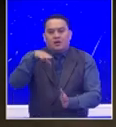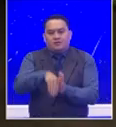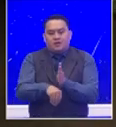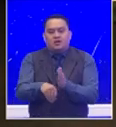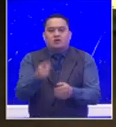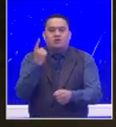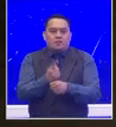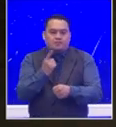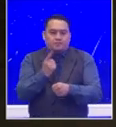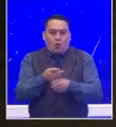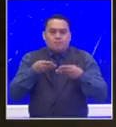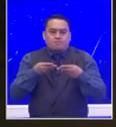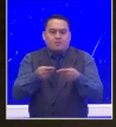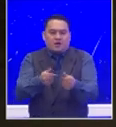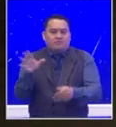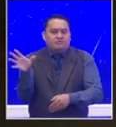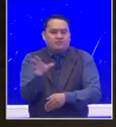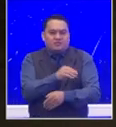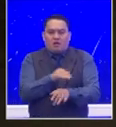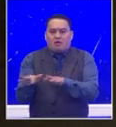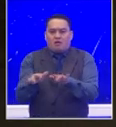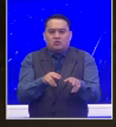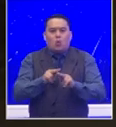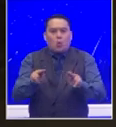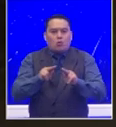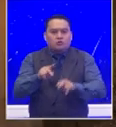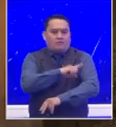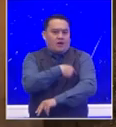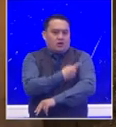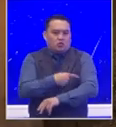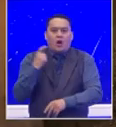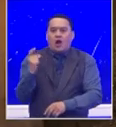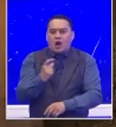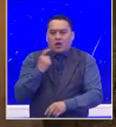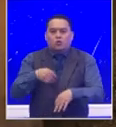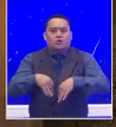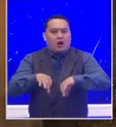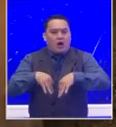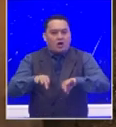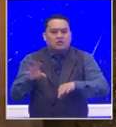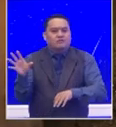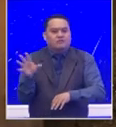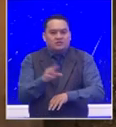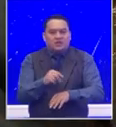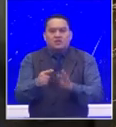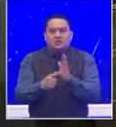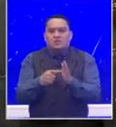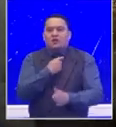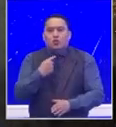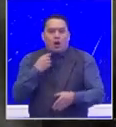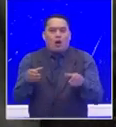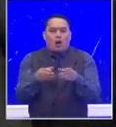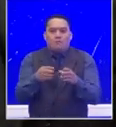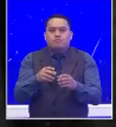чрезвычайного положения повлиял на все профессиональные сферы. Педагогику, врачебное дело, экономику, транспорт. Не остались в стороне и 7 талдыкурганских